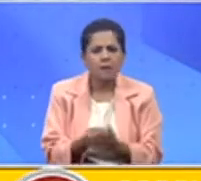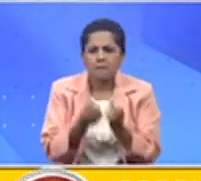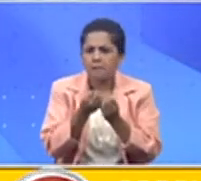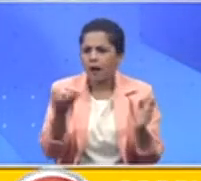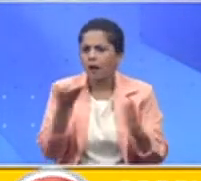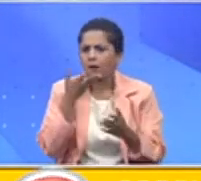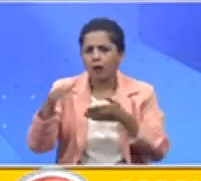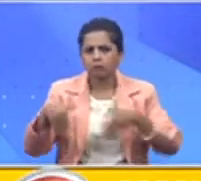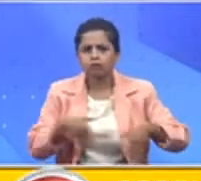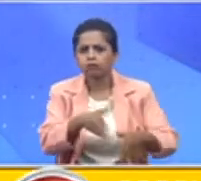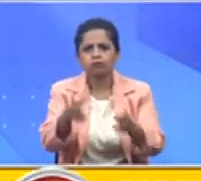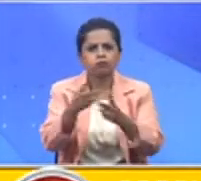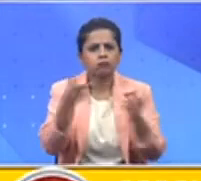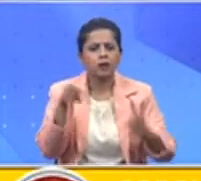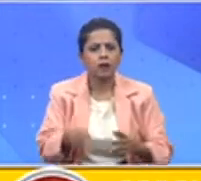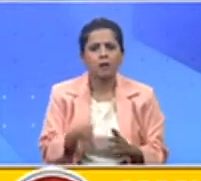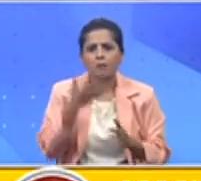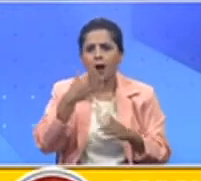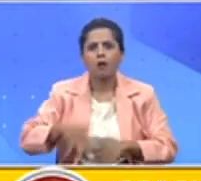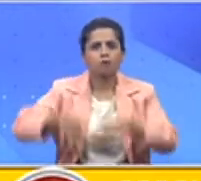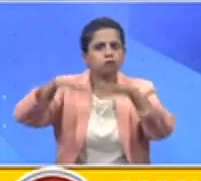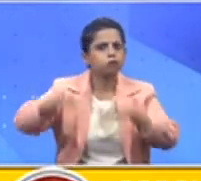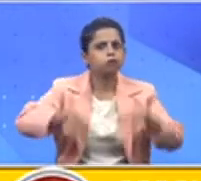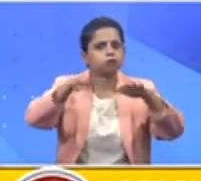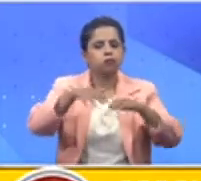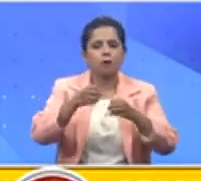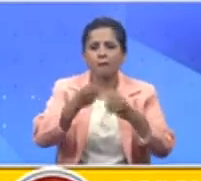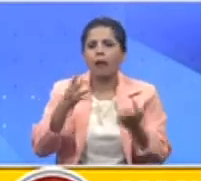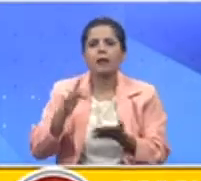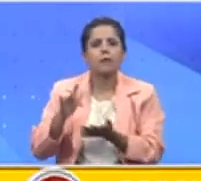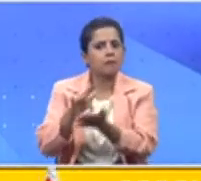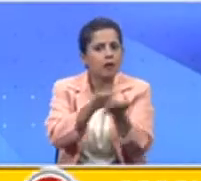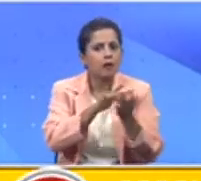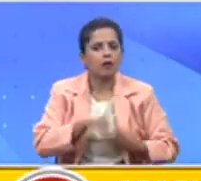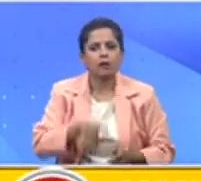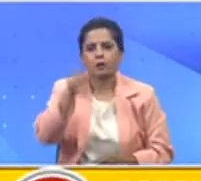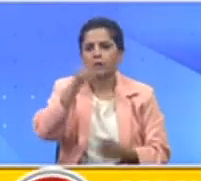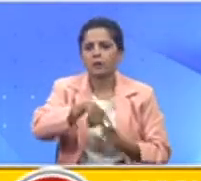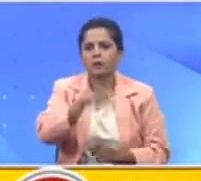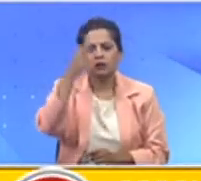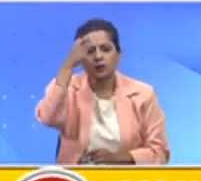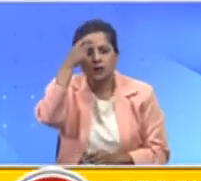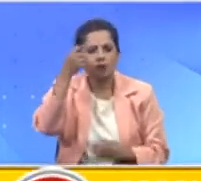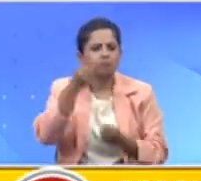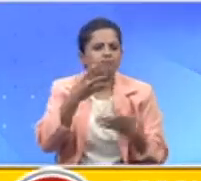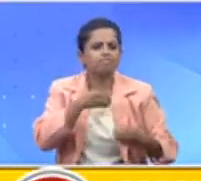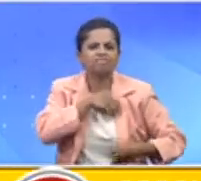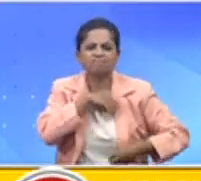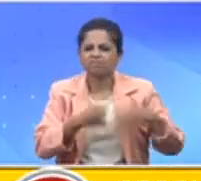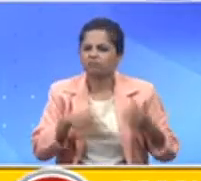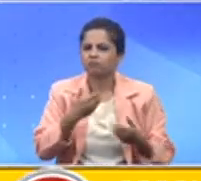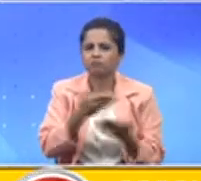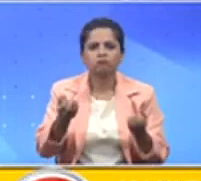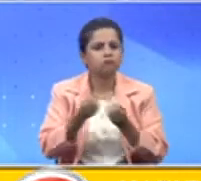नदियों में बार से कई इलाकों में लोगों को तकलीफ उठाने पड़ी है